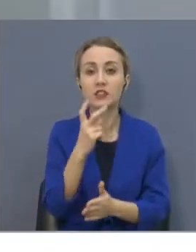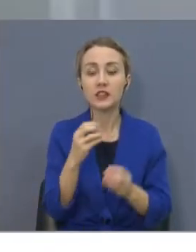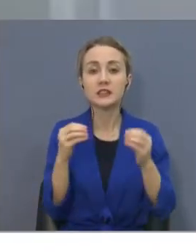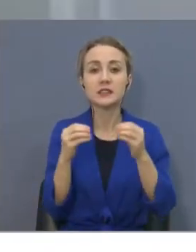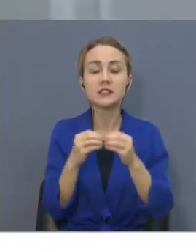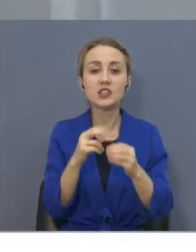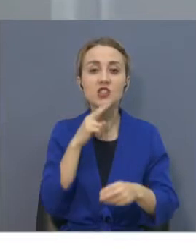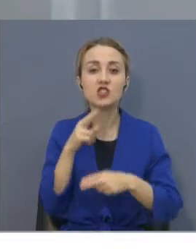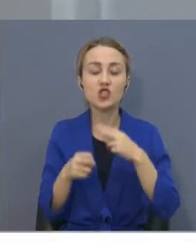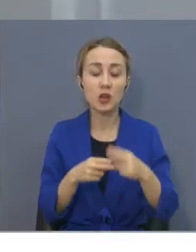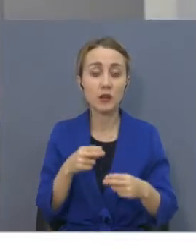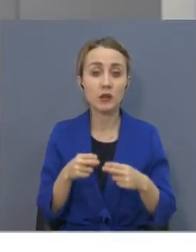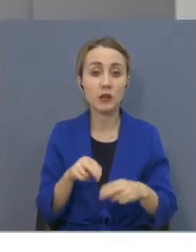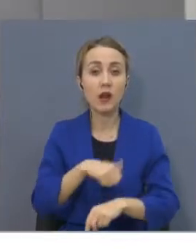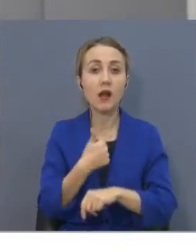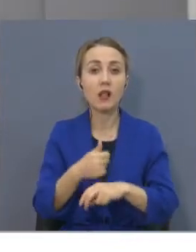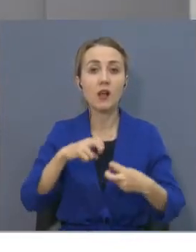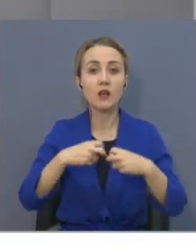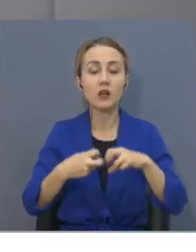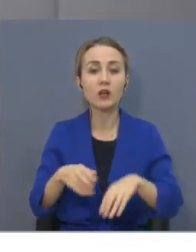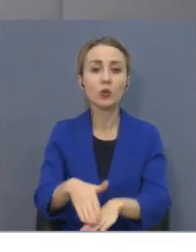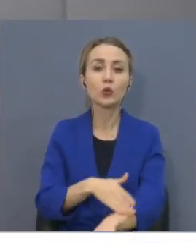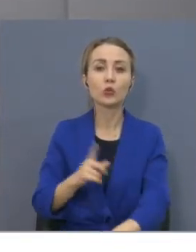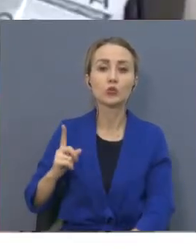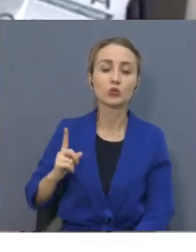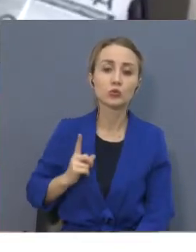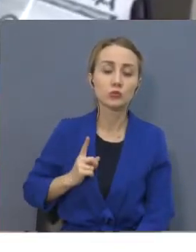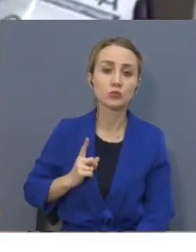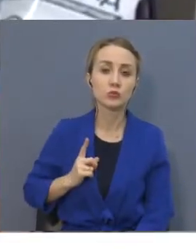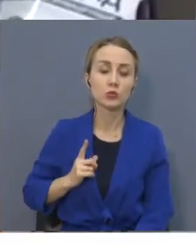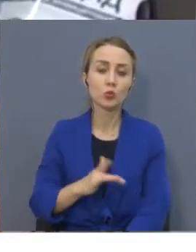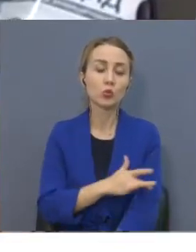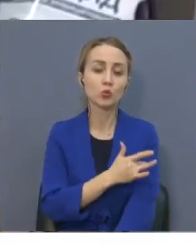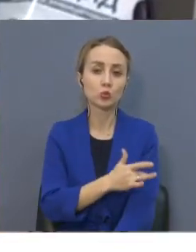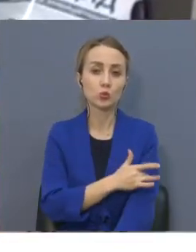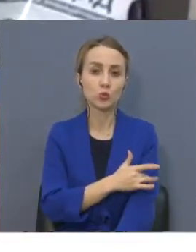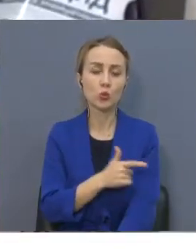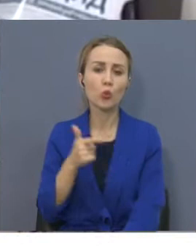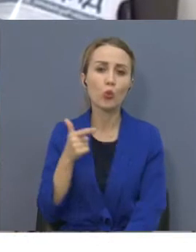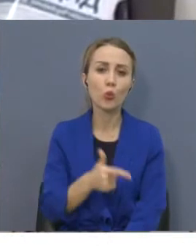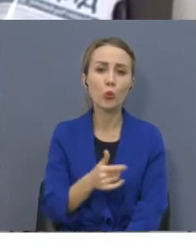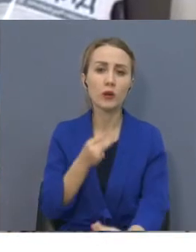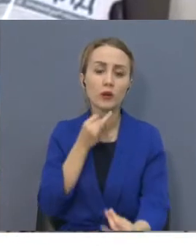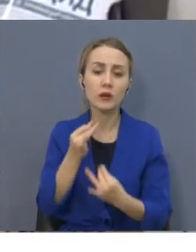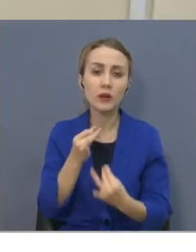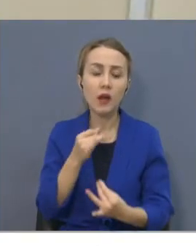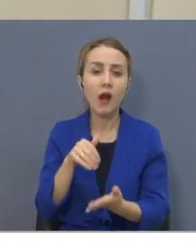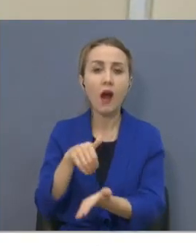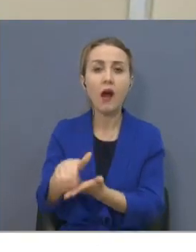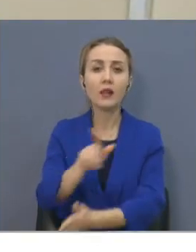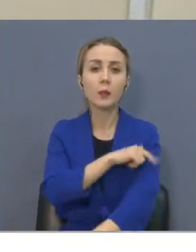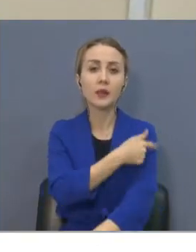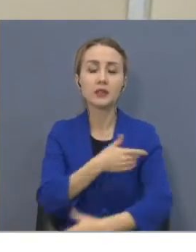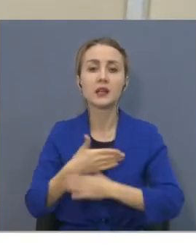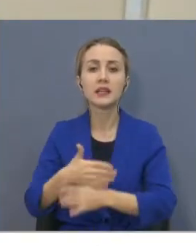210 обращений от граждан. Основная проблема – длительное ожидание консультивно-диагностических услуг. Грубые обращения специалистов, отказ в оказании медицинской помощи